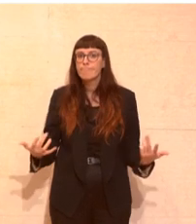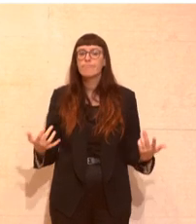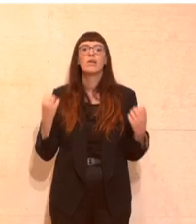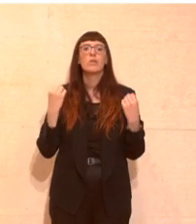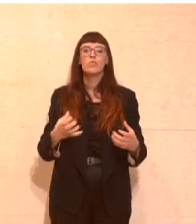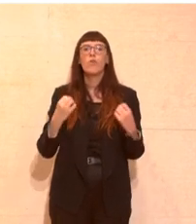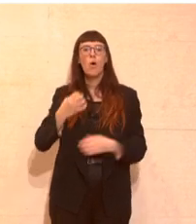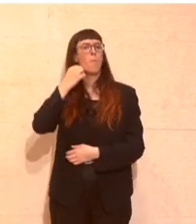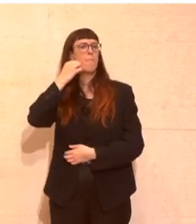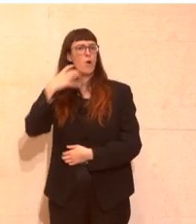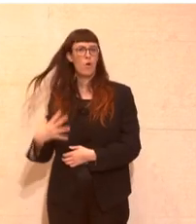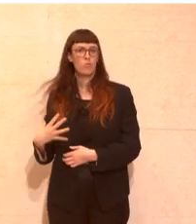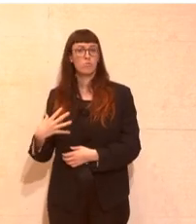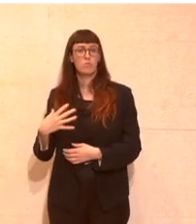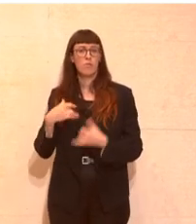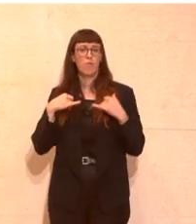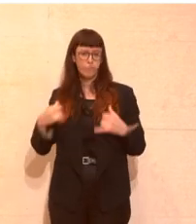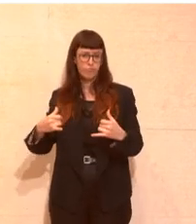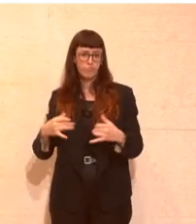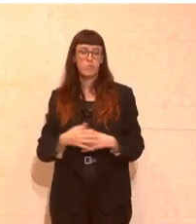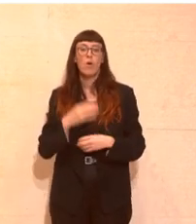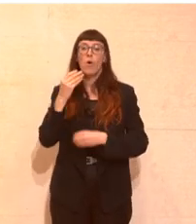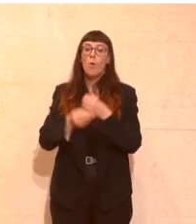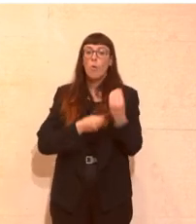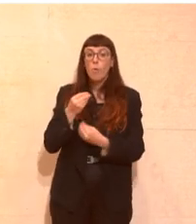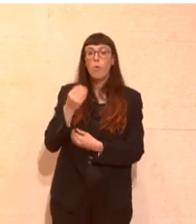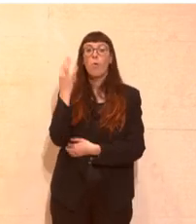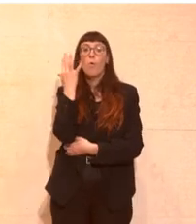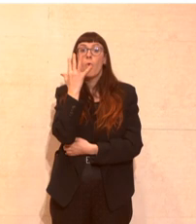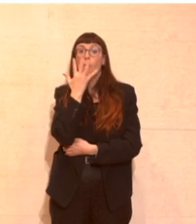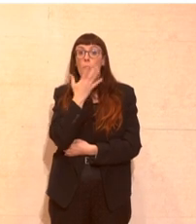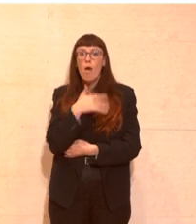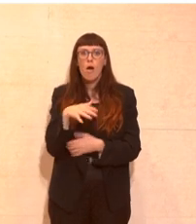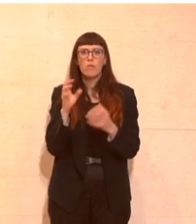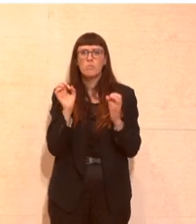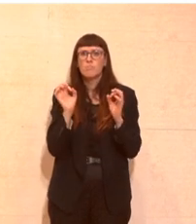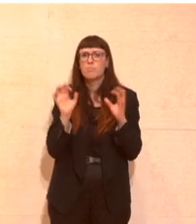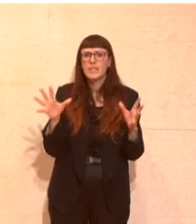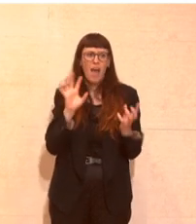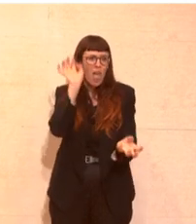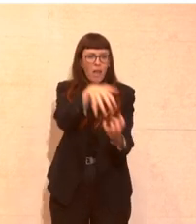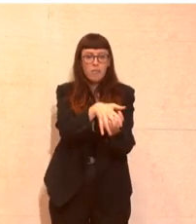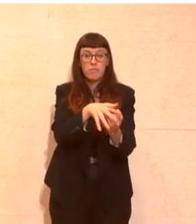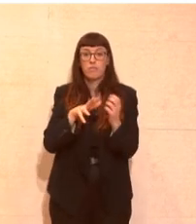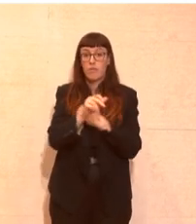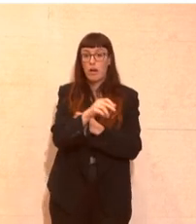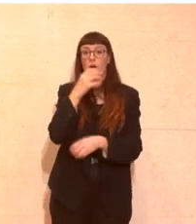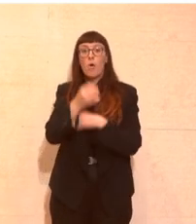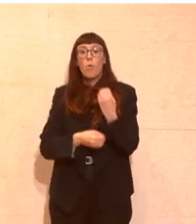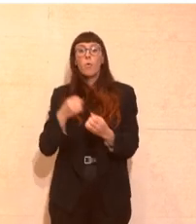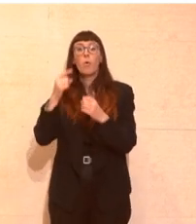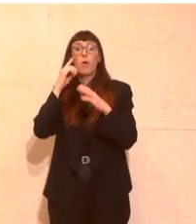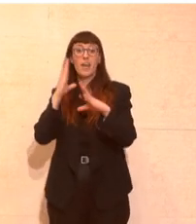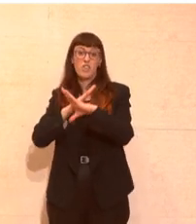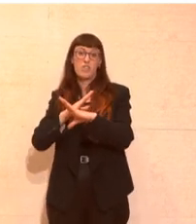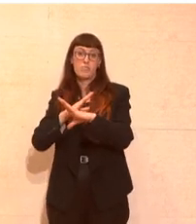la diapositive, et parfois reprendre des couleurs de prédation ou au contraire des couleurs de camouflage. Et là, toute la question